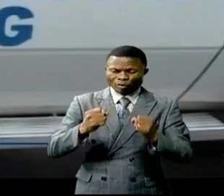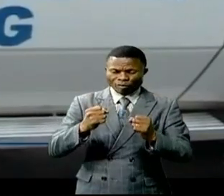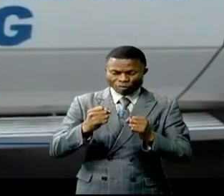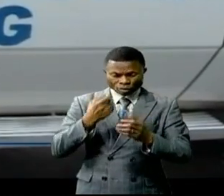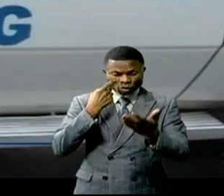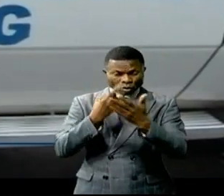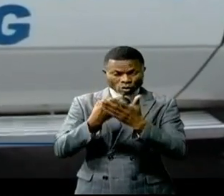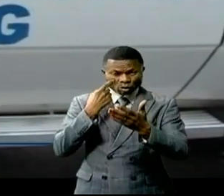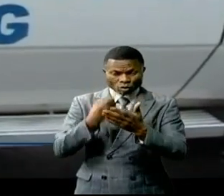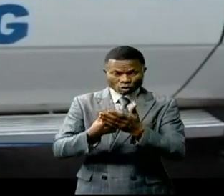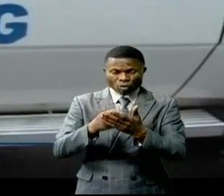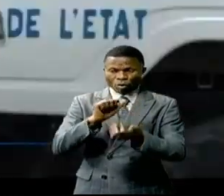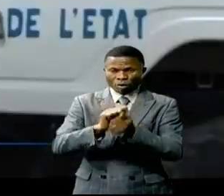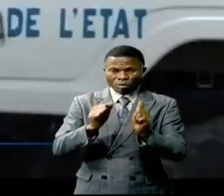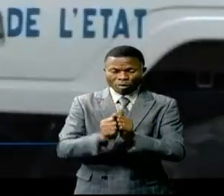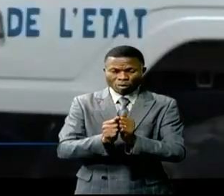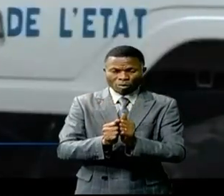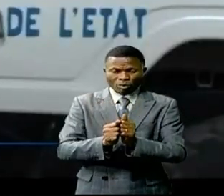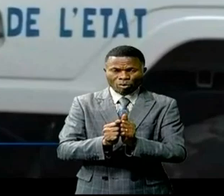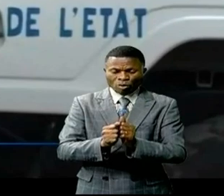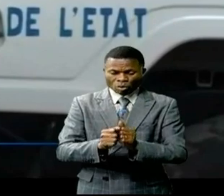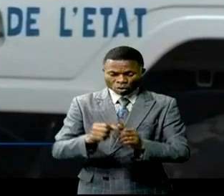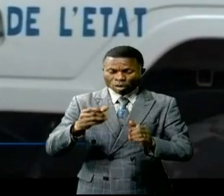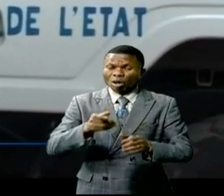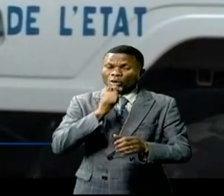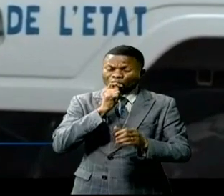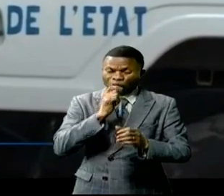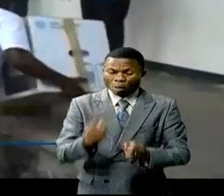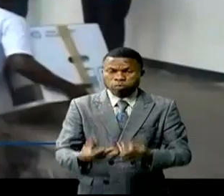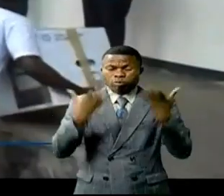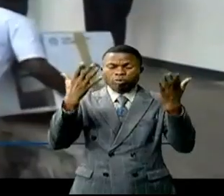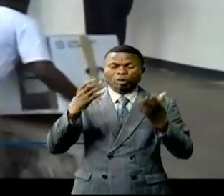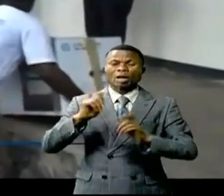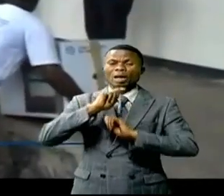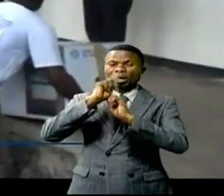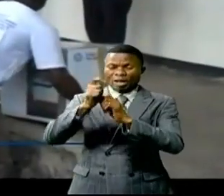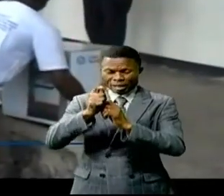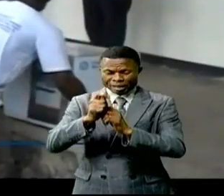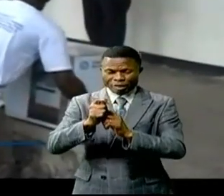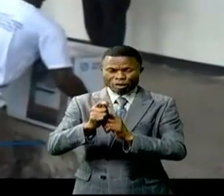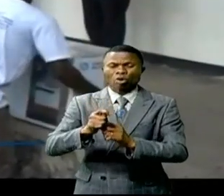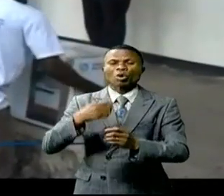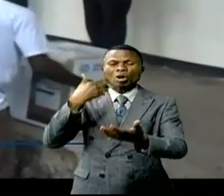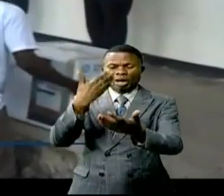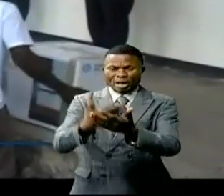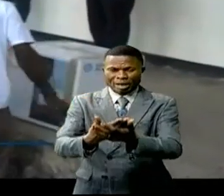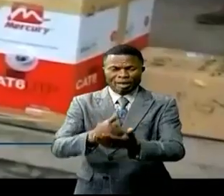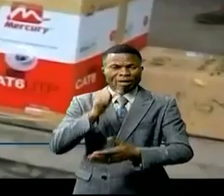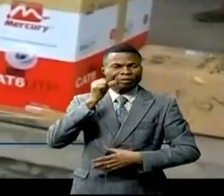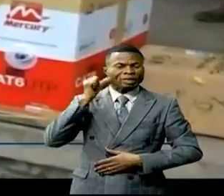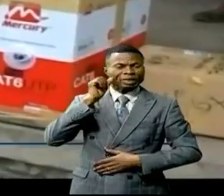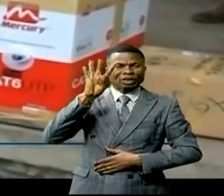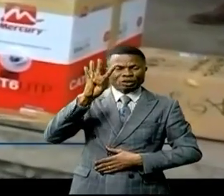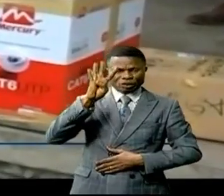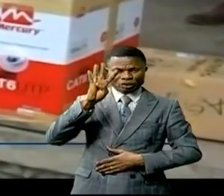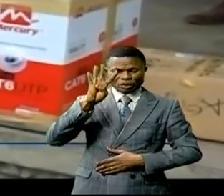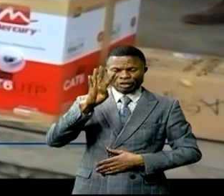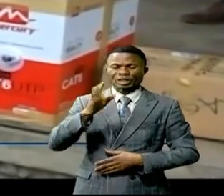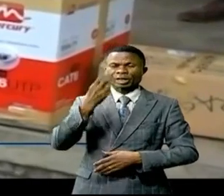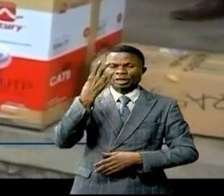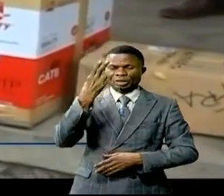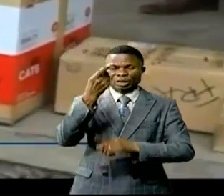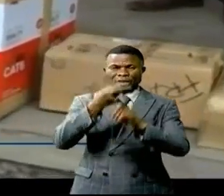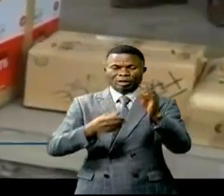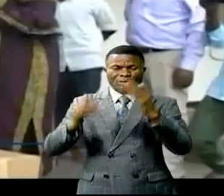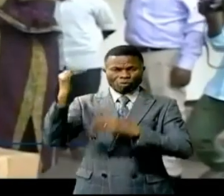l'Observatoire volcanologique de Goma, dont du gouvernement congolais a été réceptionné ce jeudi 2 décembre par les directeurs